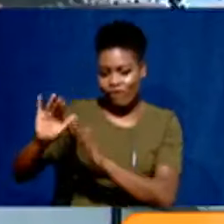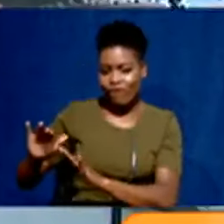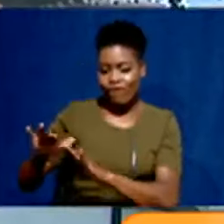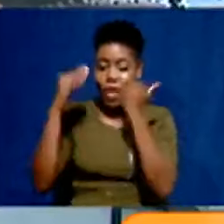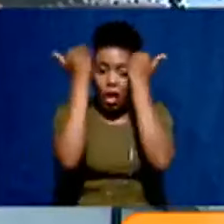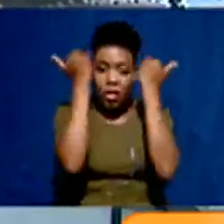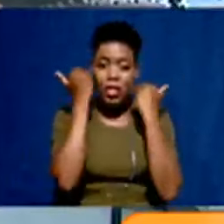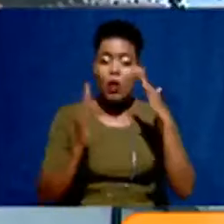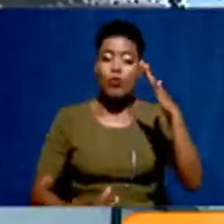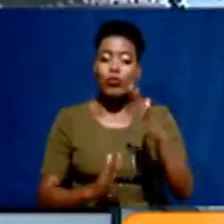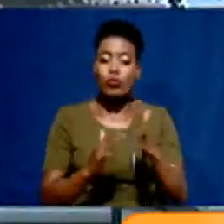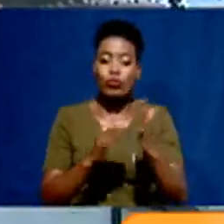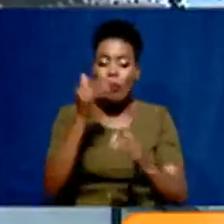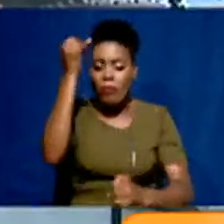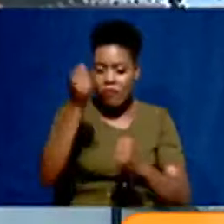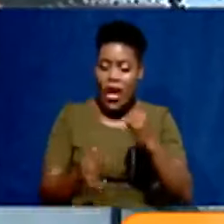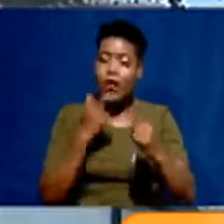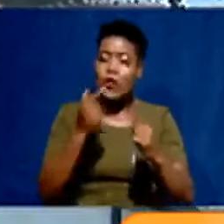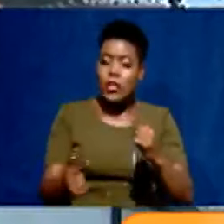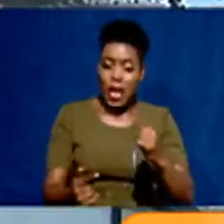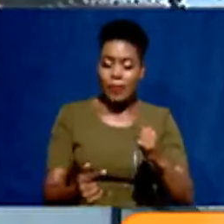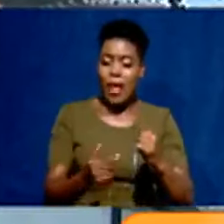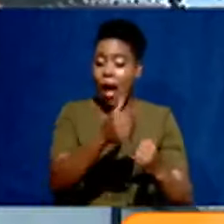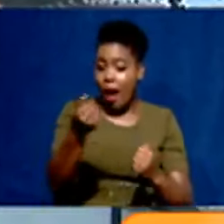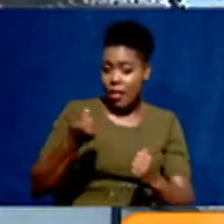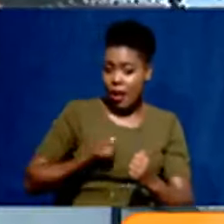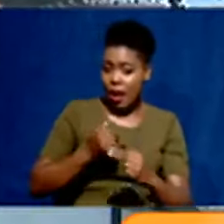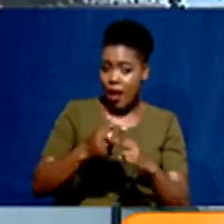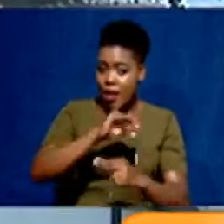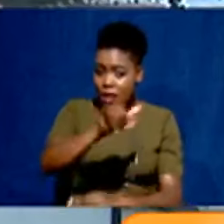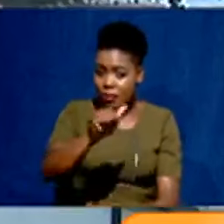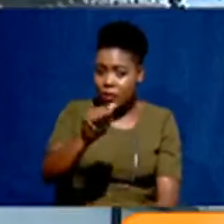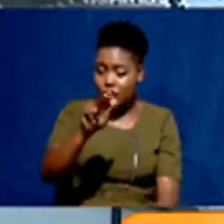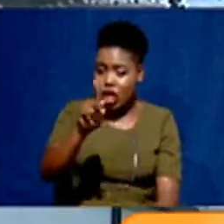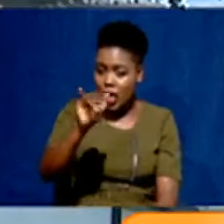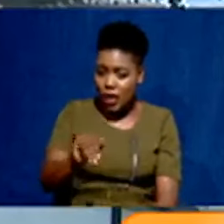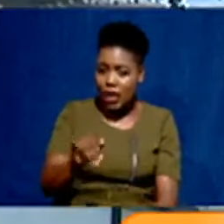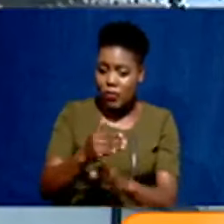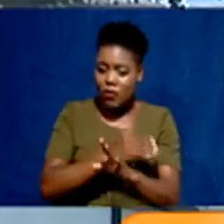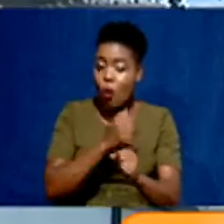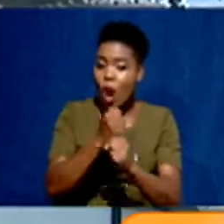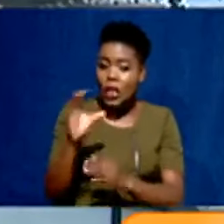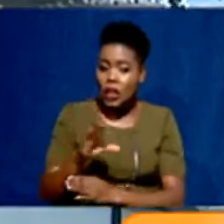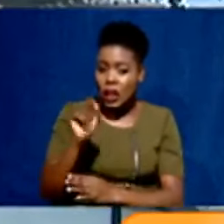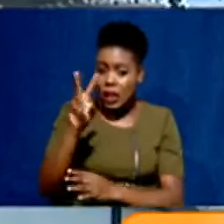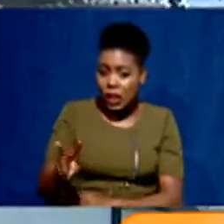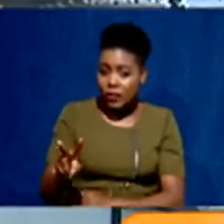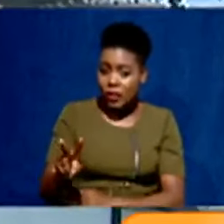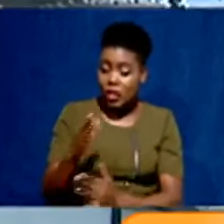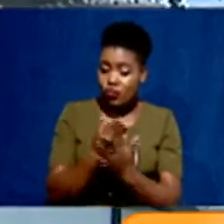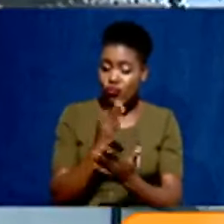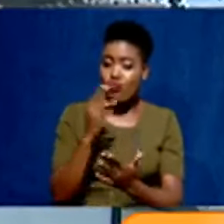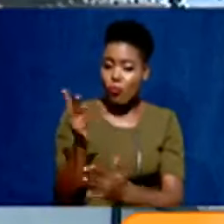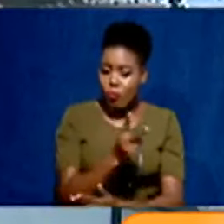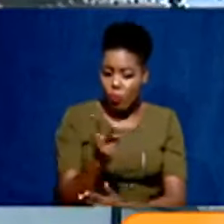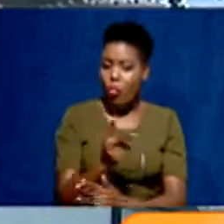Mahakama Kuu imethibitisha kwamba hakuna ushahidi unaohakikishia mahakama kwamba mwanahabari wa zamani Jackie Maribe alitekeleza mauaji